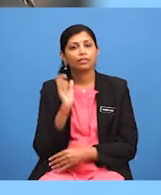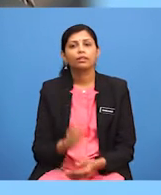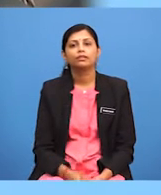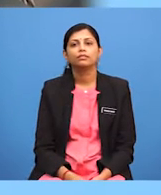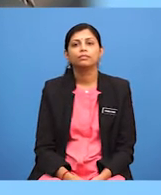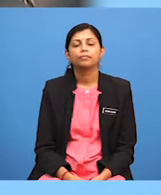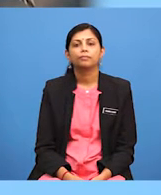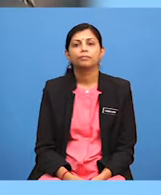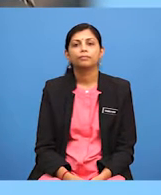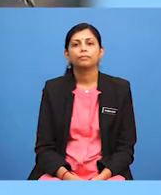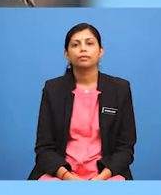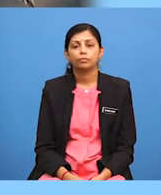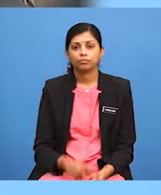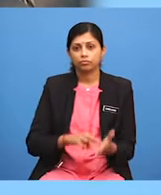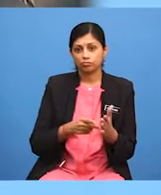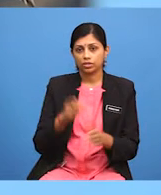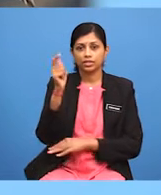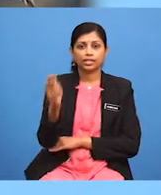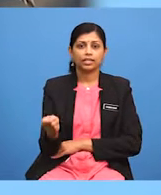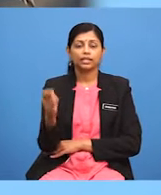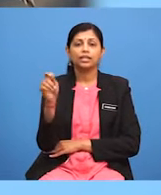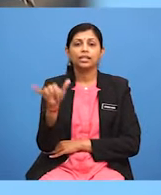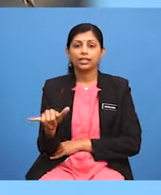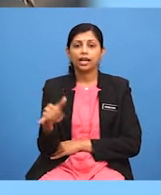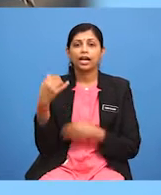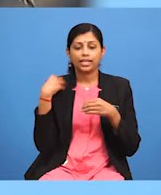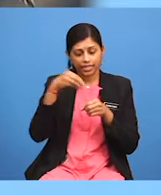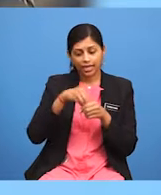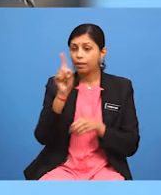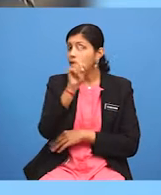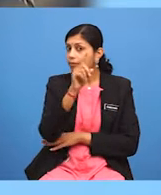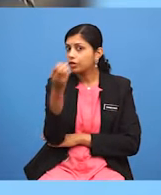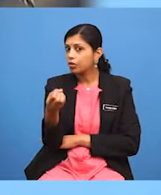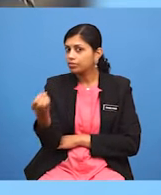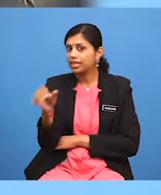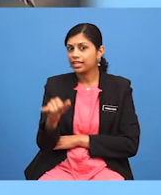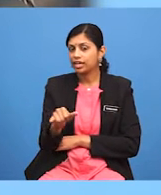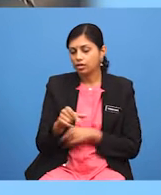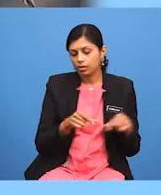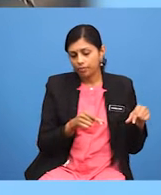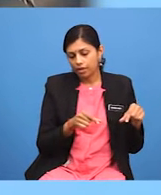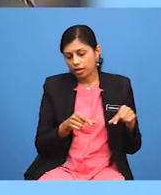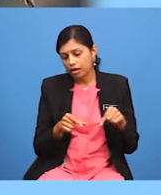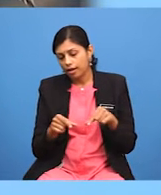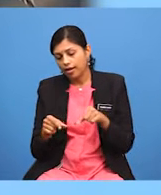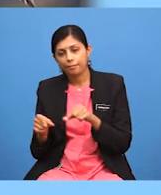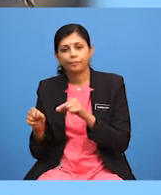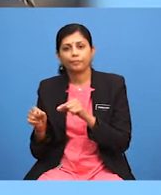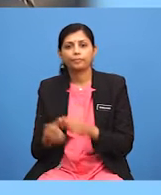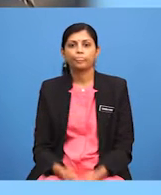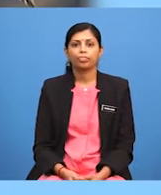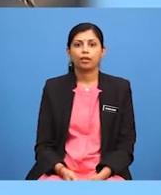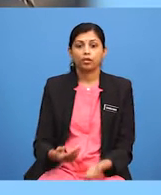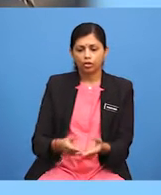yang dimiliki oleh mana-mana objek yang sedang bergerak. Semakin laju sesuatu objek